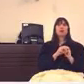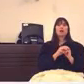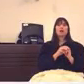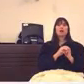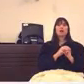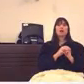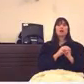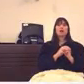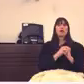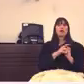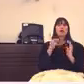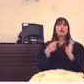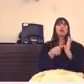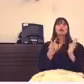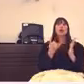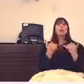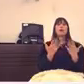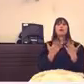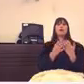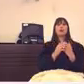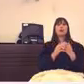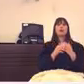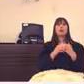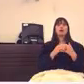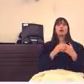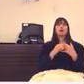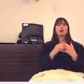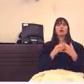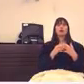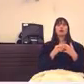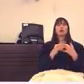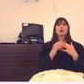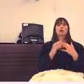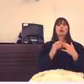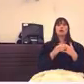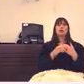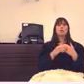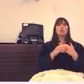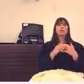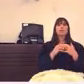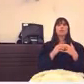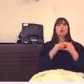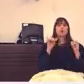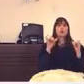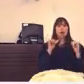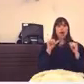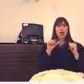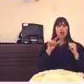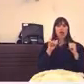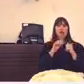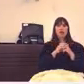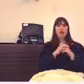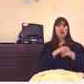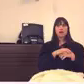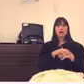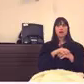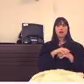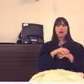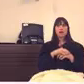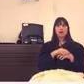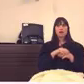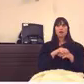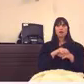אלי. היא הציגה לך מה נתתי לה לא טוב. תנו לדבר. 100%. אוקיי, אז אני אומר לך, חבר'ה, אלי, בוא